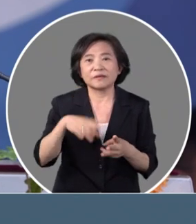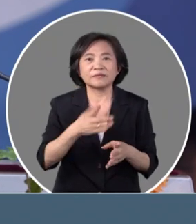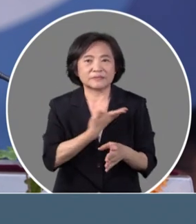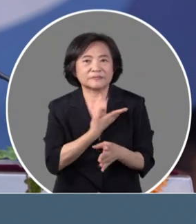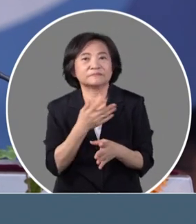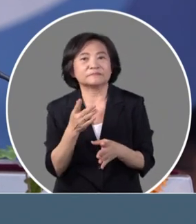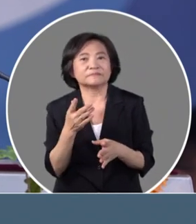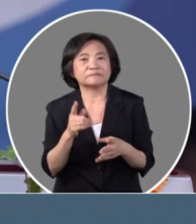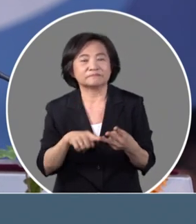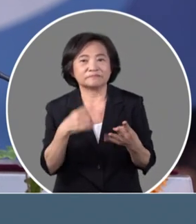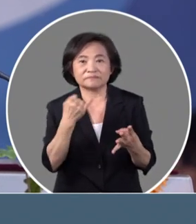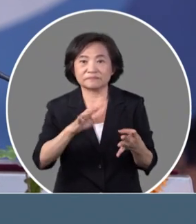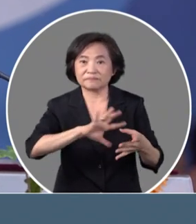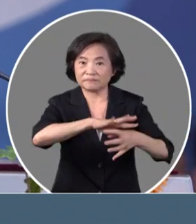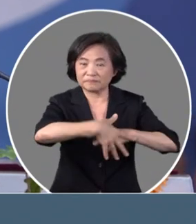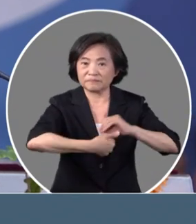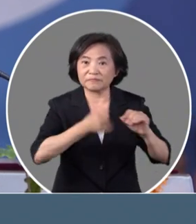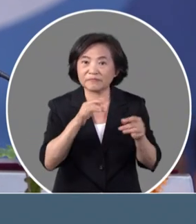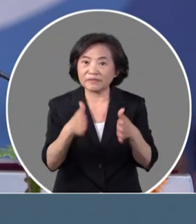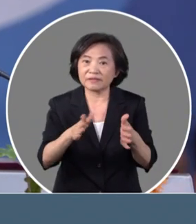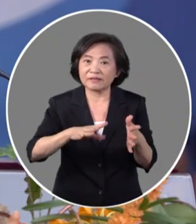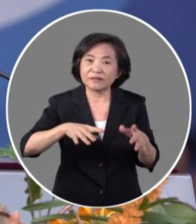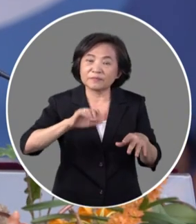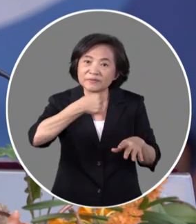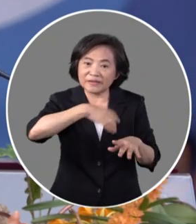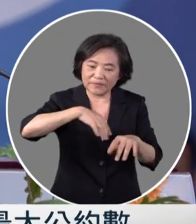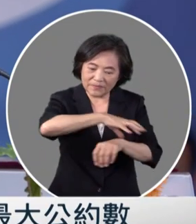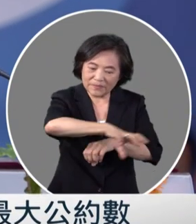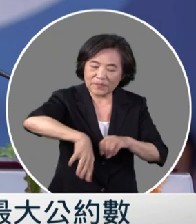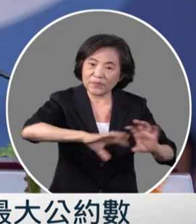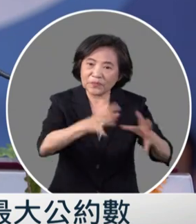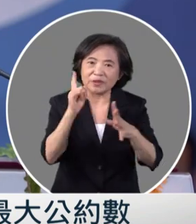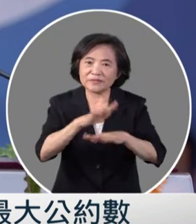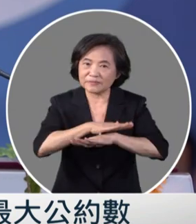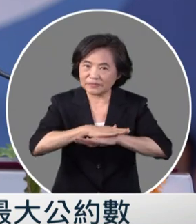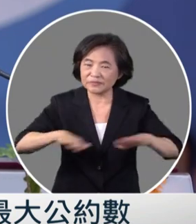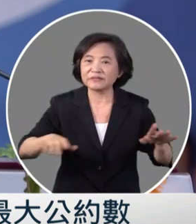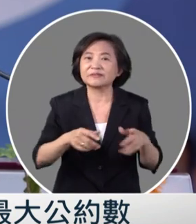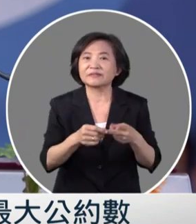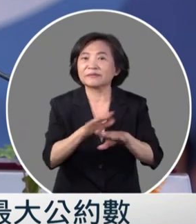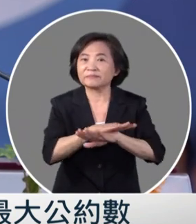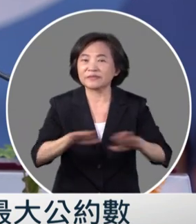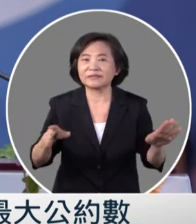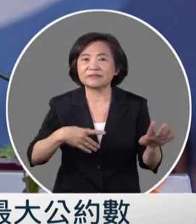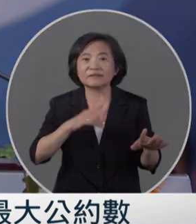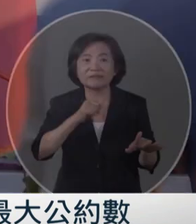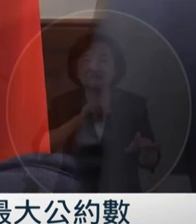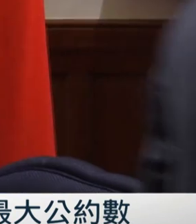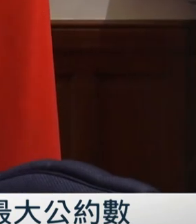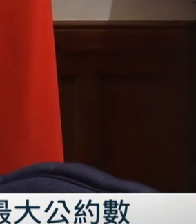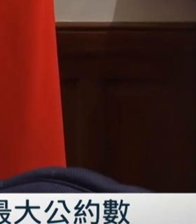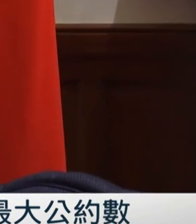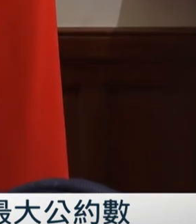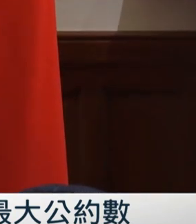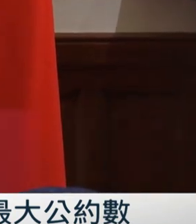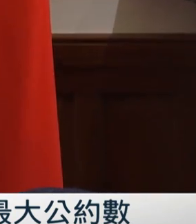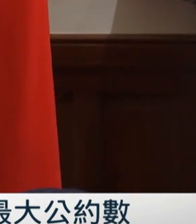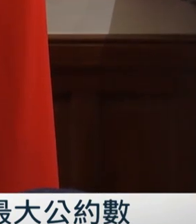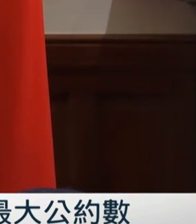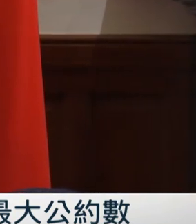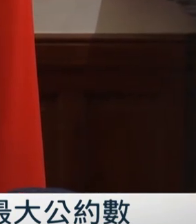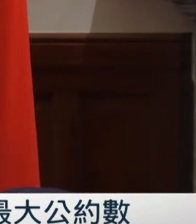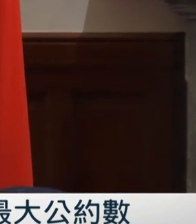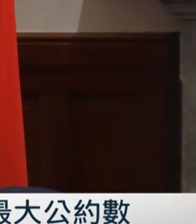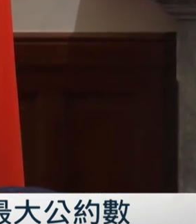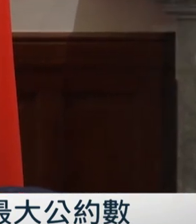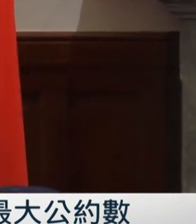作，共同维护区域和平稳定。 最后，总统再次强调，和平是两岸的唯一选项，用维持现状